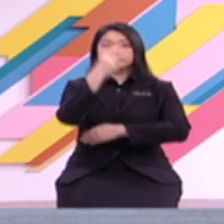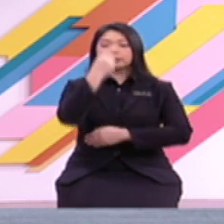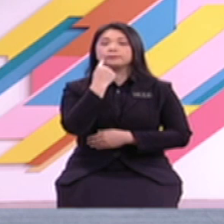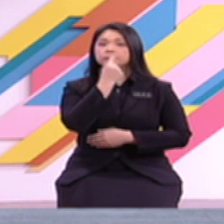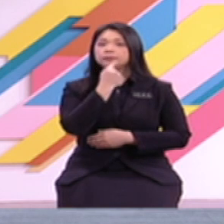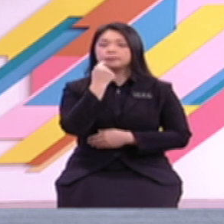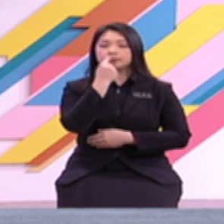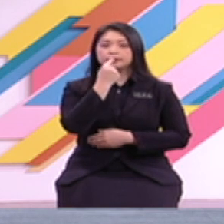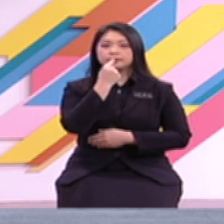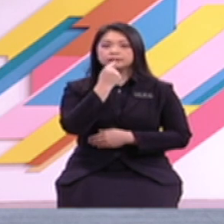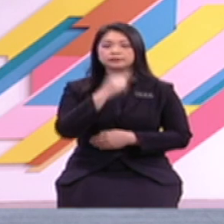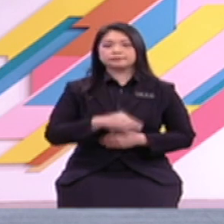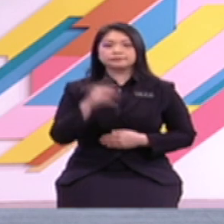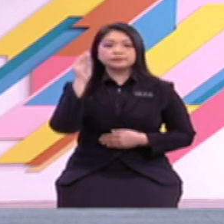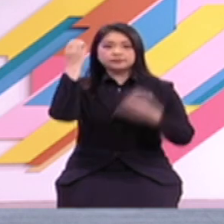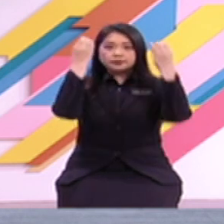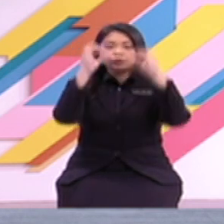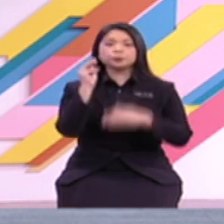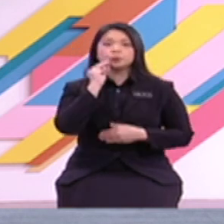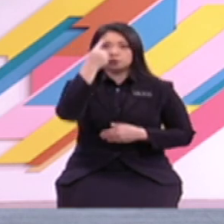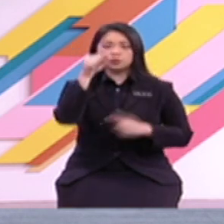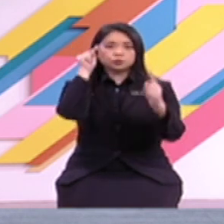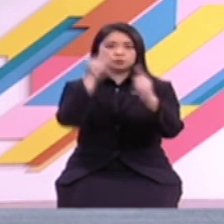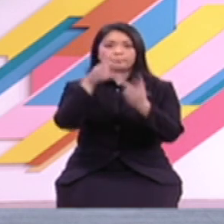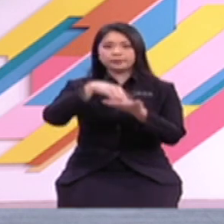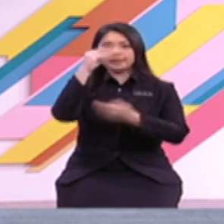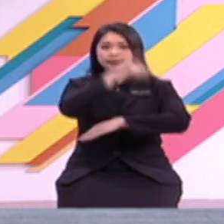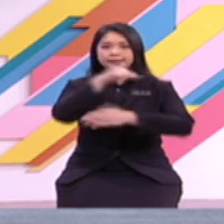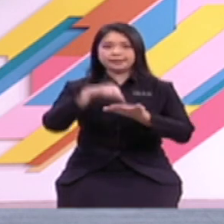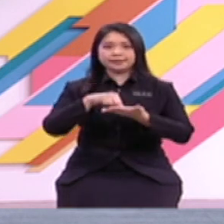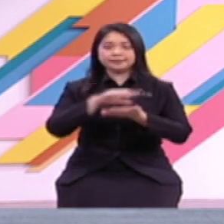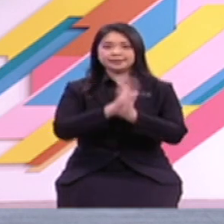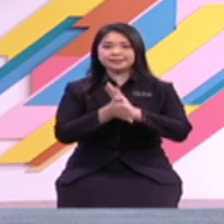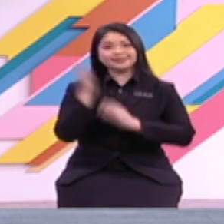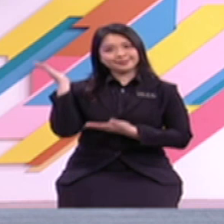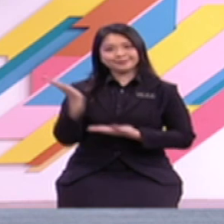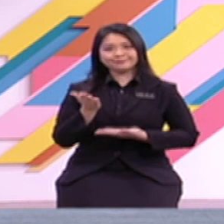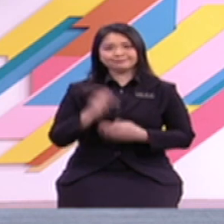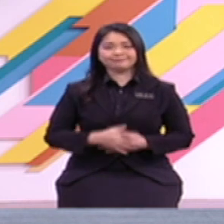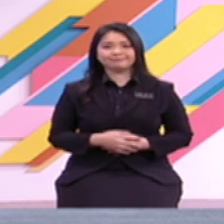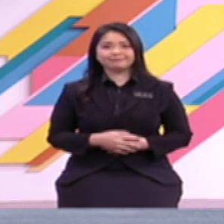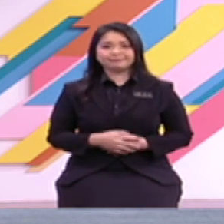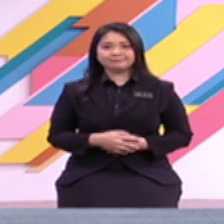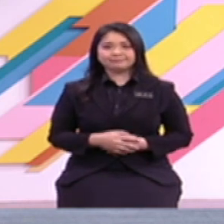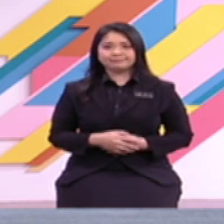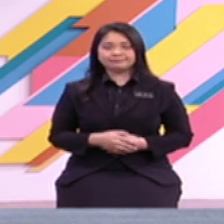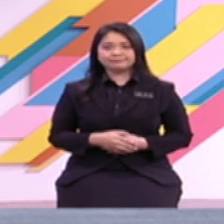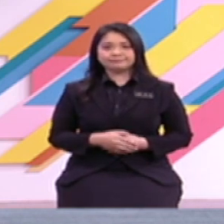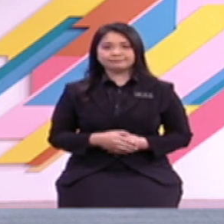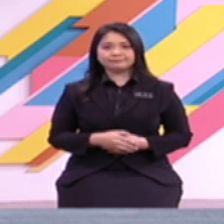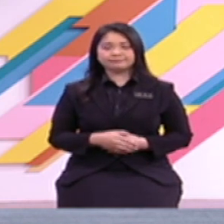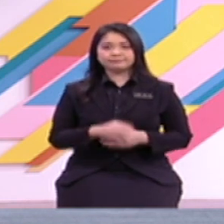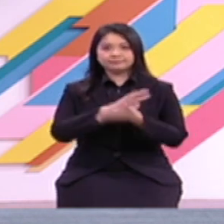cek musfira untuk tujuan pembelajaran pada hari ini jadi dipersilahkan chegou dan